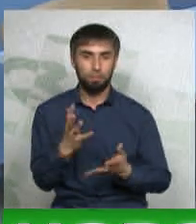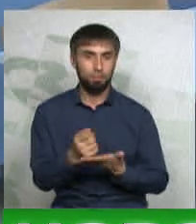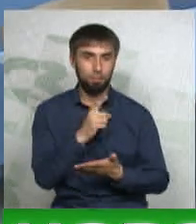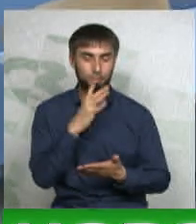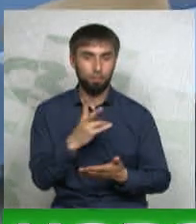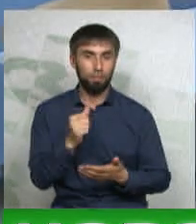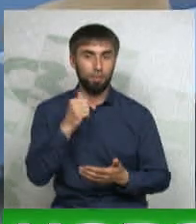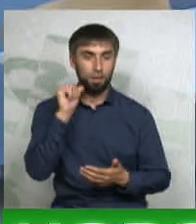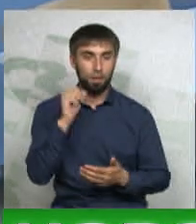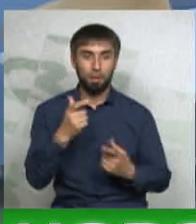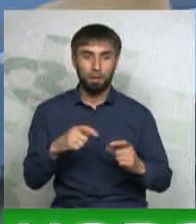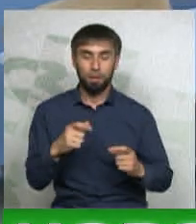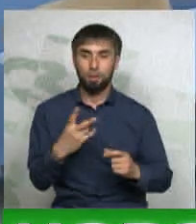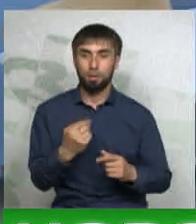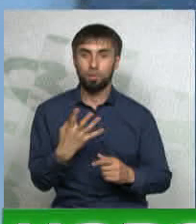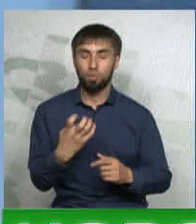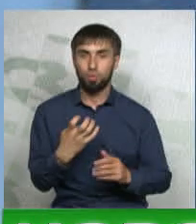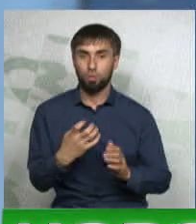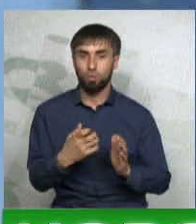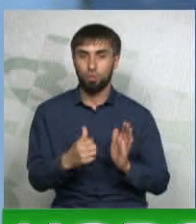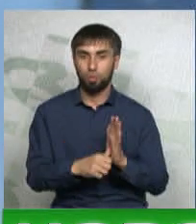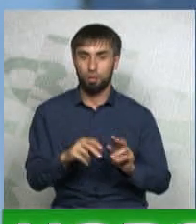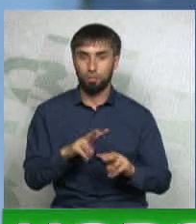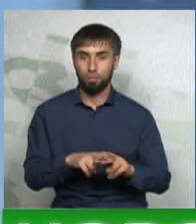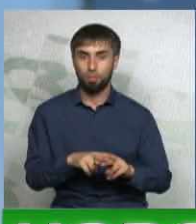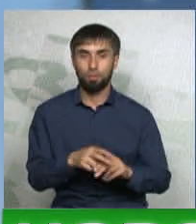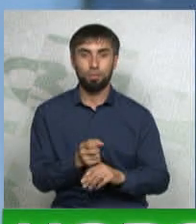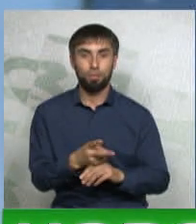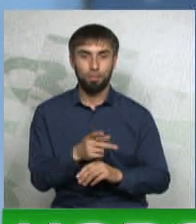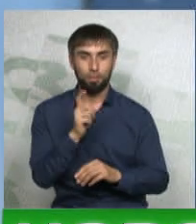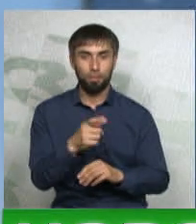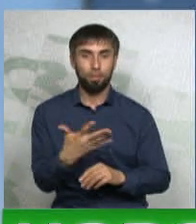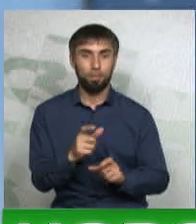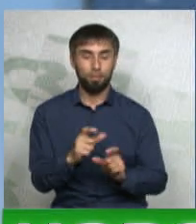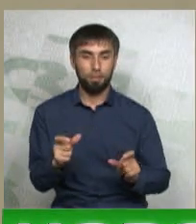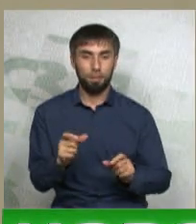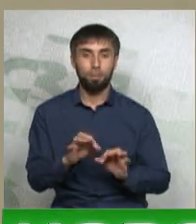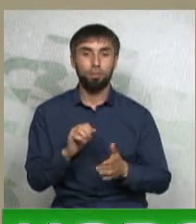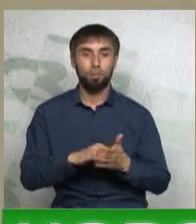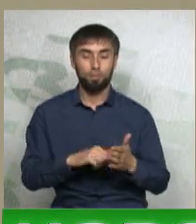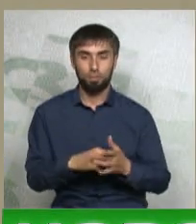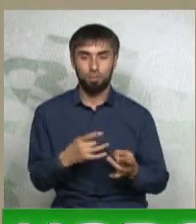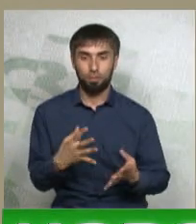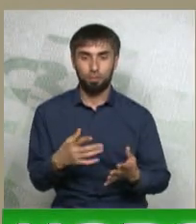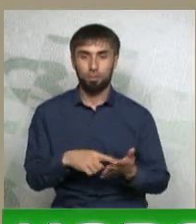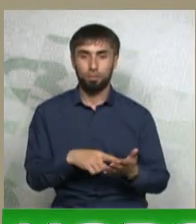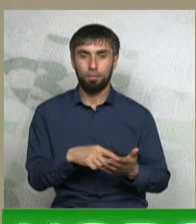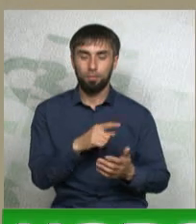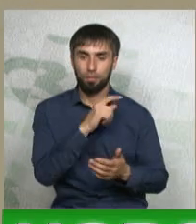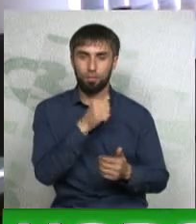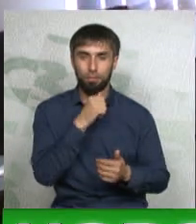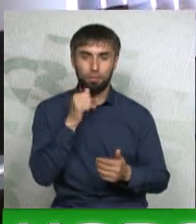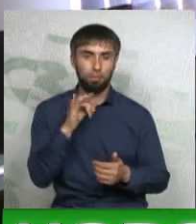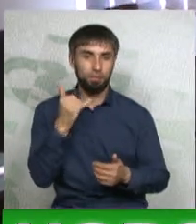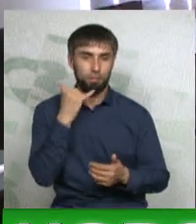Так, на вчерашнем экзамене на 406-м пункте дисквалифицировали 5 человек. Причина простая – шпаргалки и